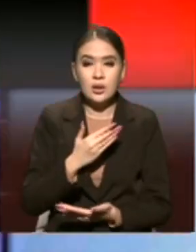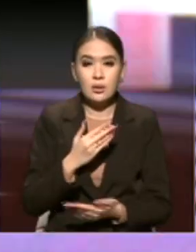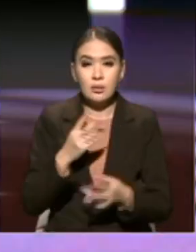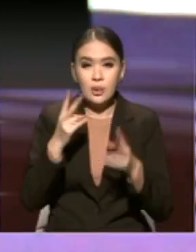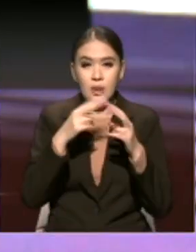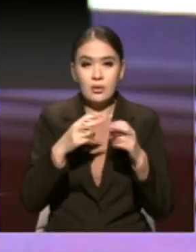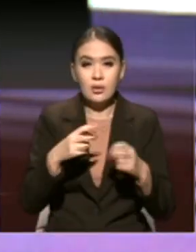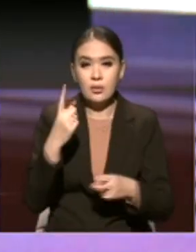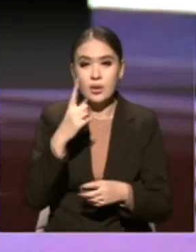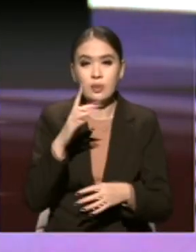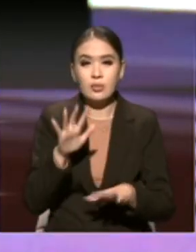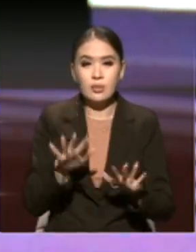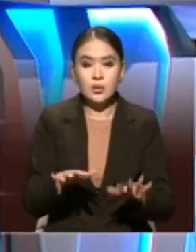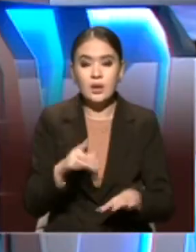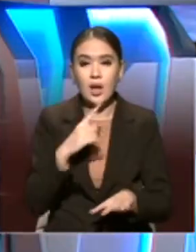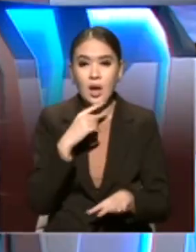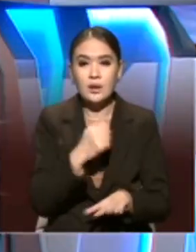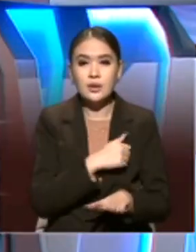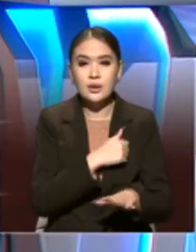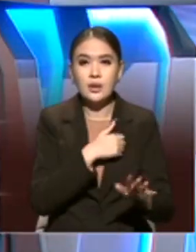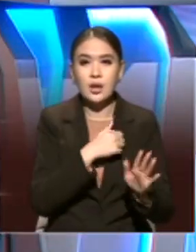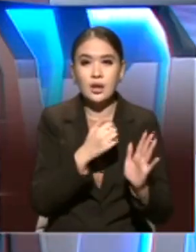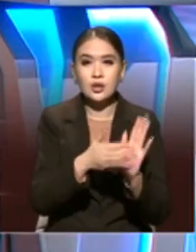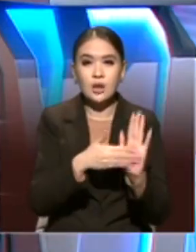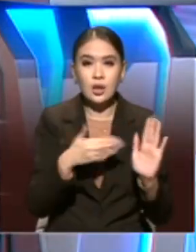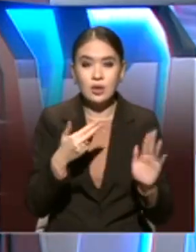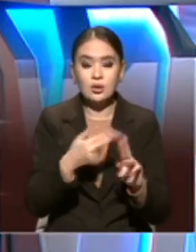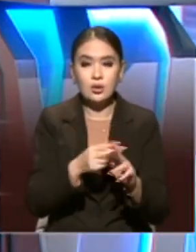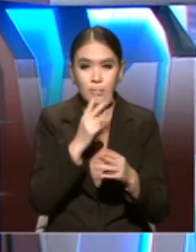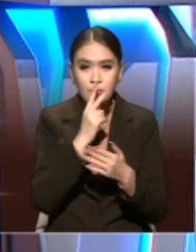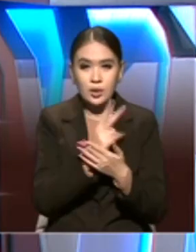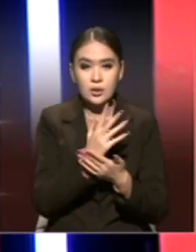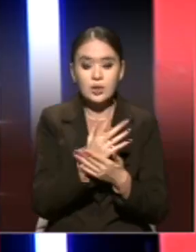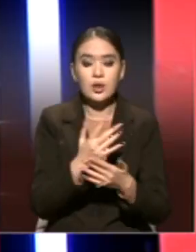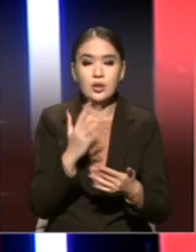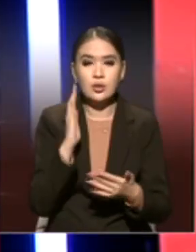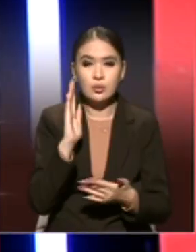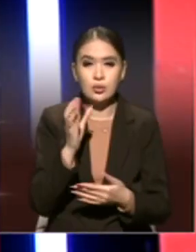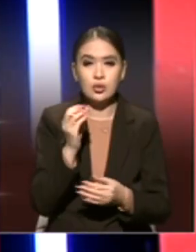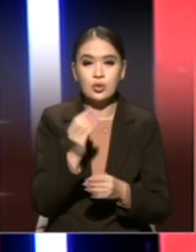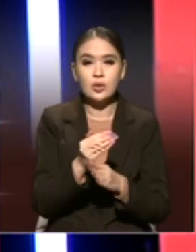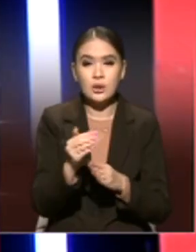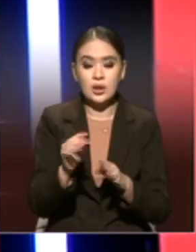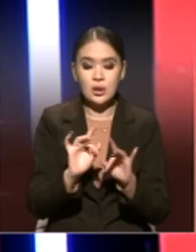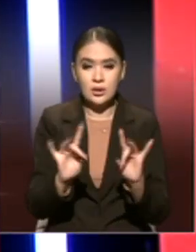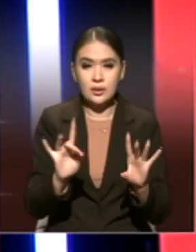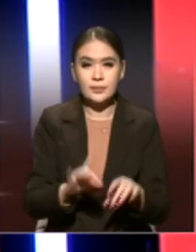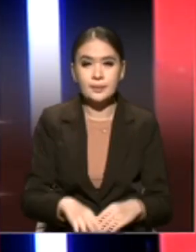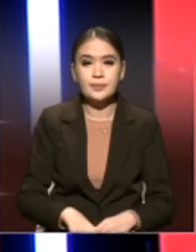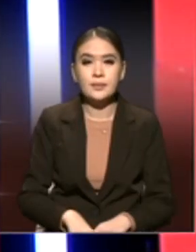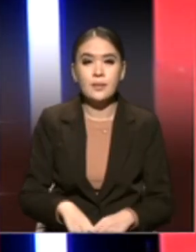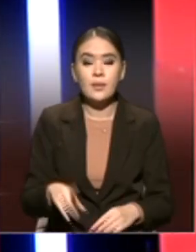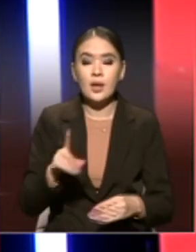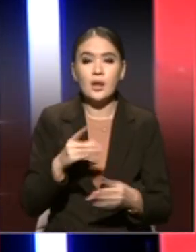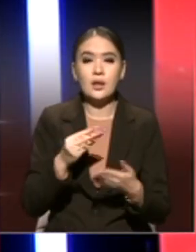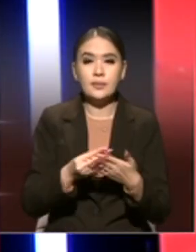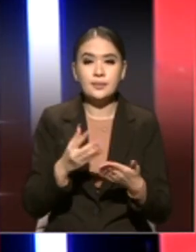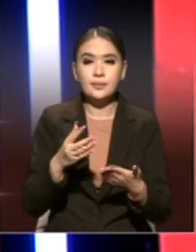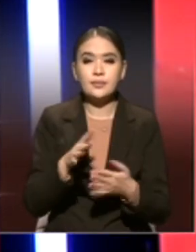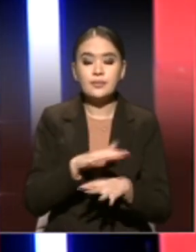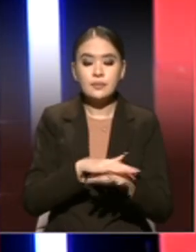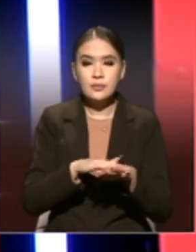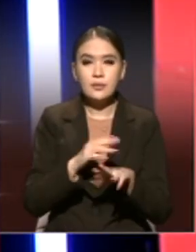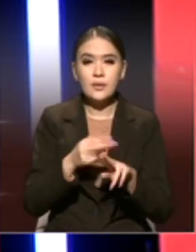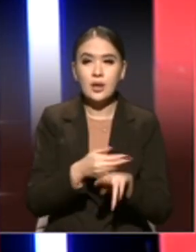Бірінші кезекте әскерге шақыру науқанынан көріп отырмыз. А, оған қазір кейінірек тоқталамыз. Yeah. Кейінірек тоқталамыз. Қымбат көрермен, сіздерге түсінікті болу үшін тағы да бір рет қайталап